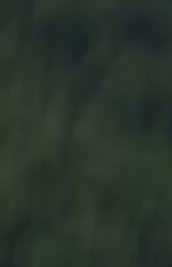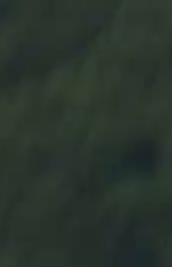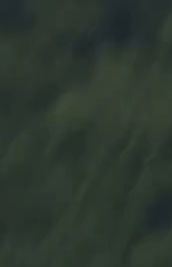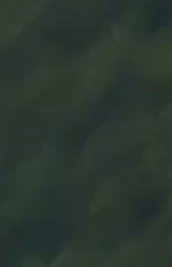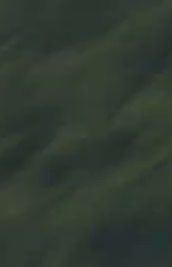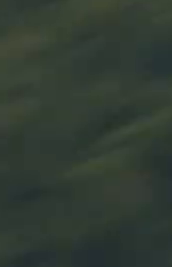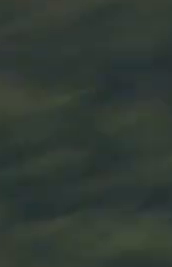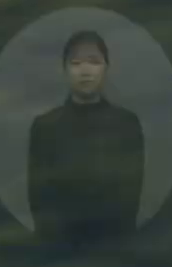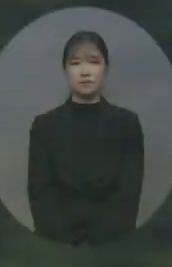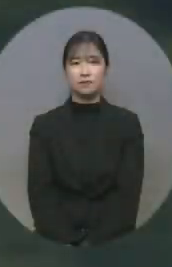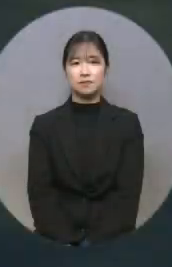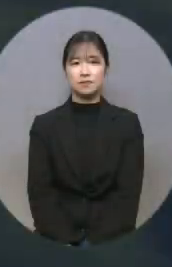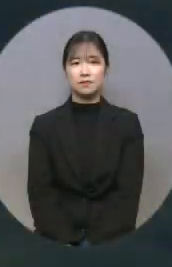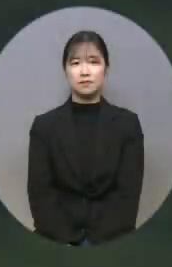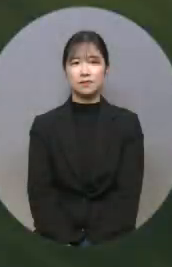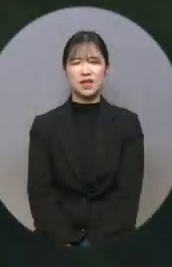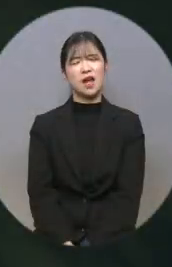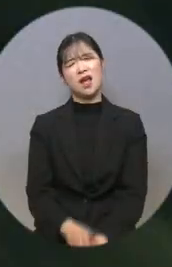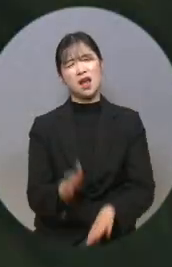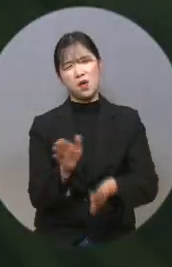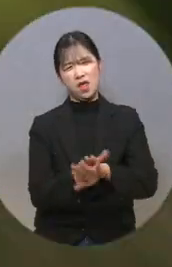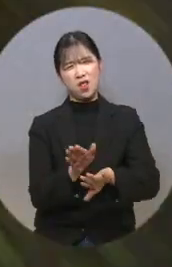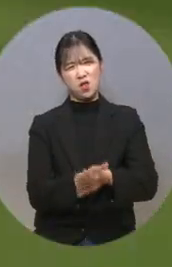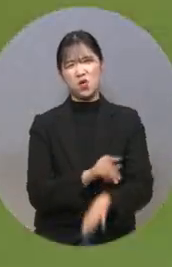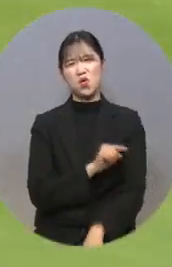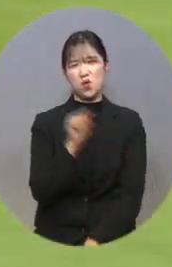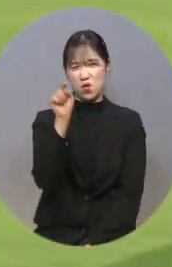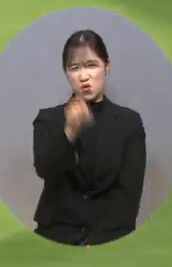아, 왼쪽이다 양.